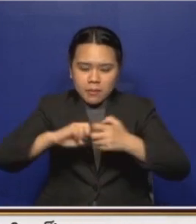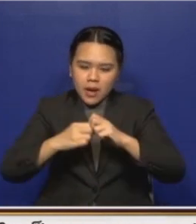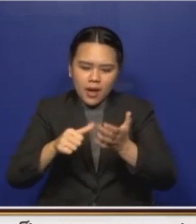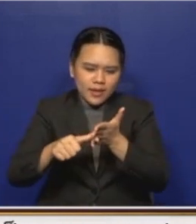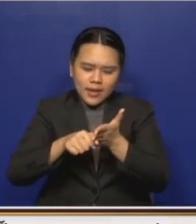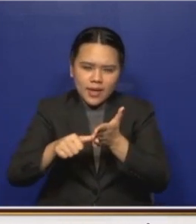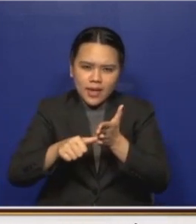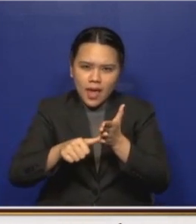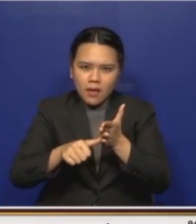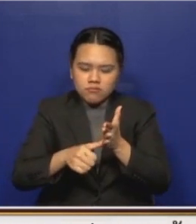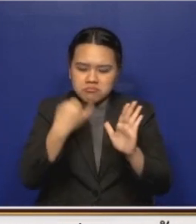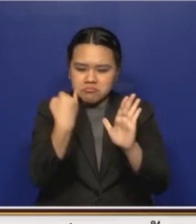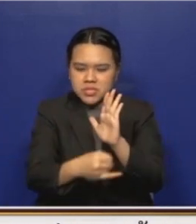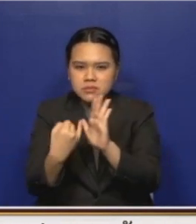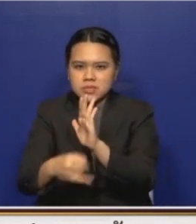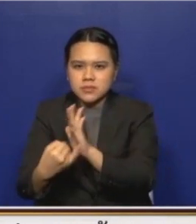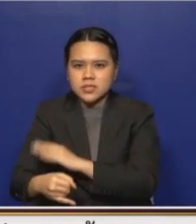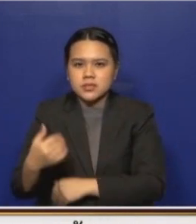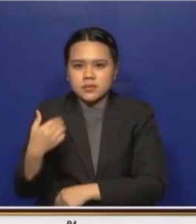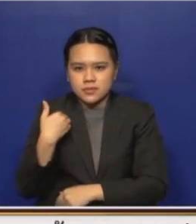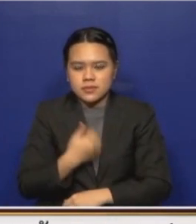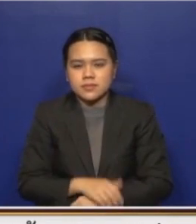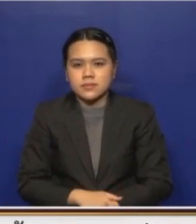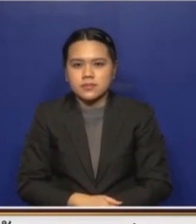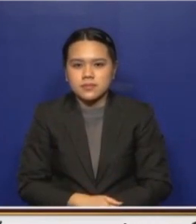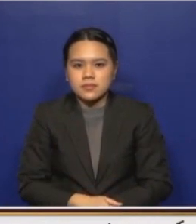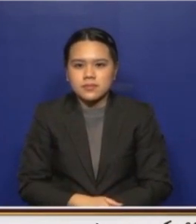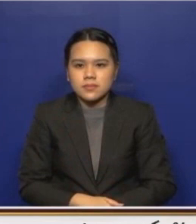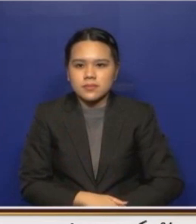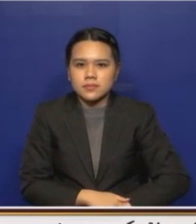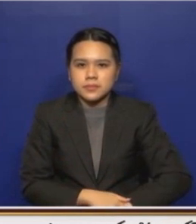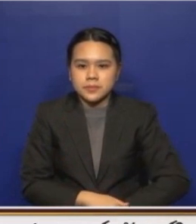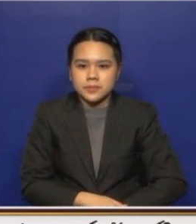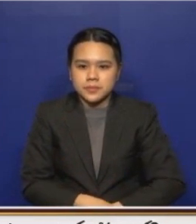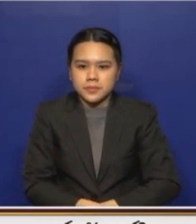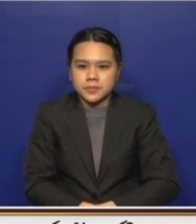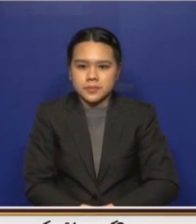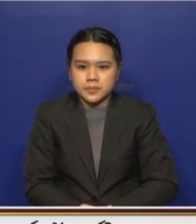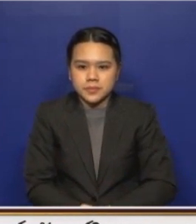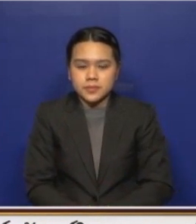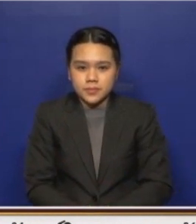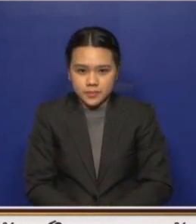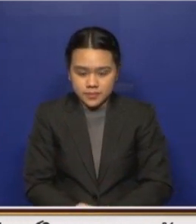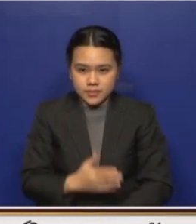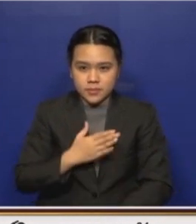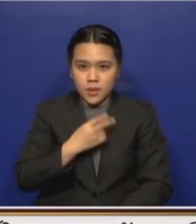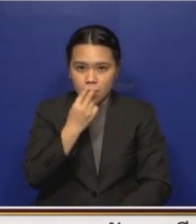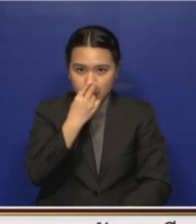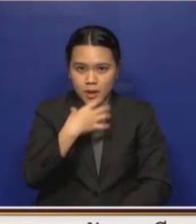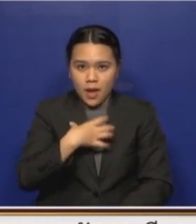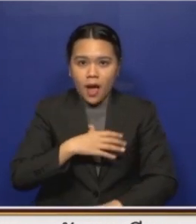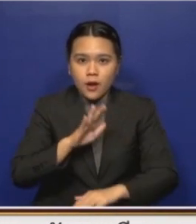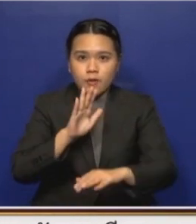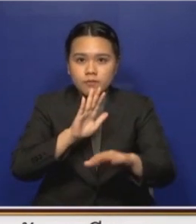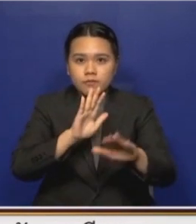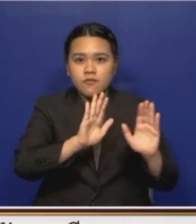ผมขอเน้นประโยคนี้ฝากให้รัฐบาลกลับไปสำนึกได้ด้วยฮะท่านว่าเกิดอะไรขึ้นผมจะยกตัวอย่างประวัติศ